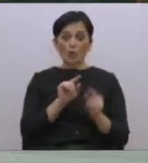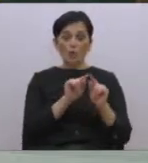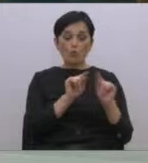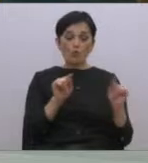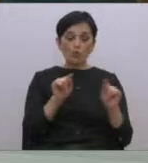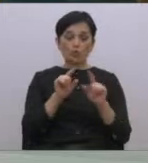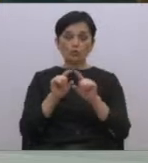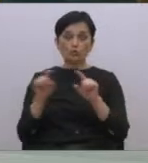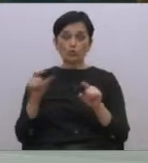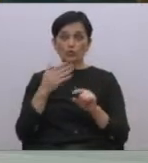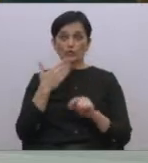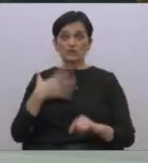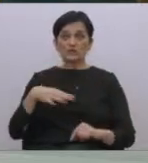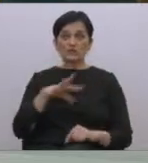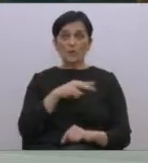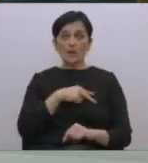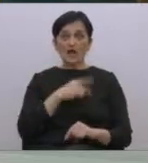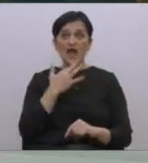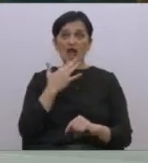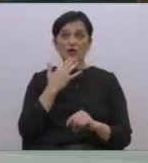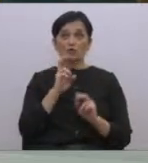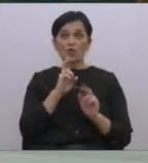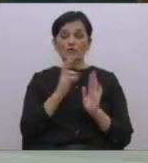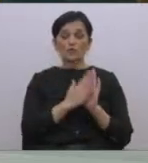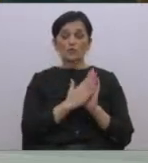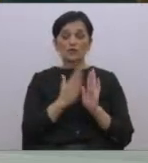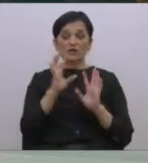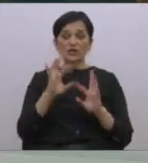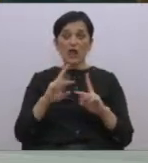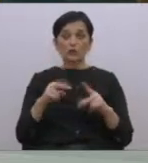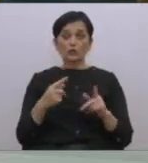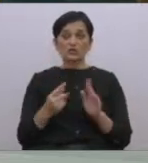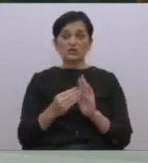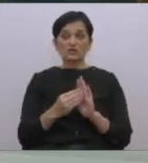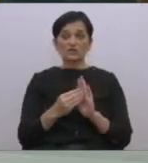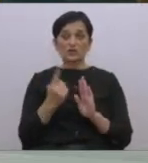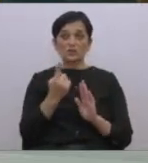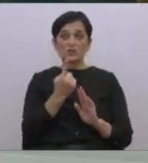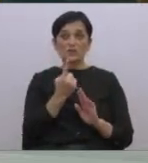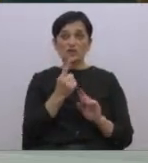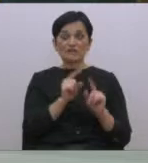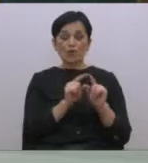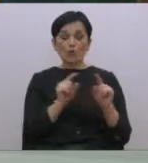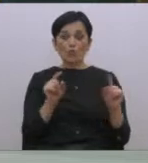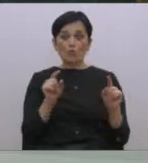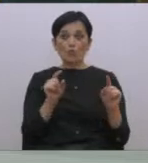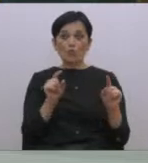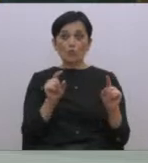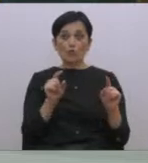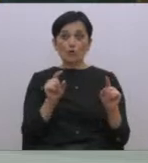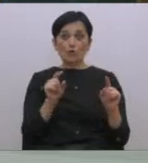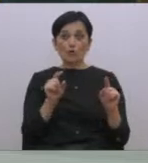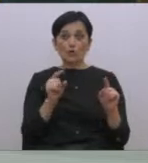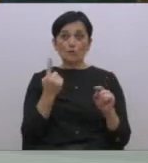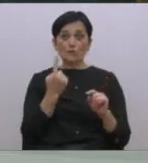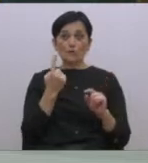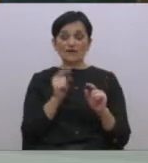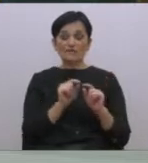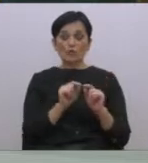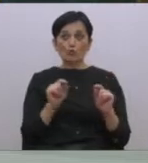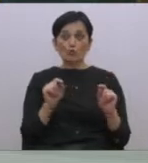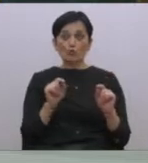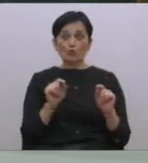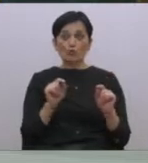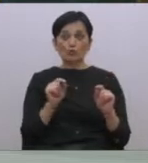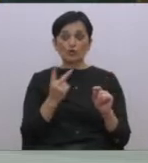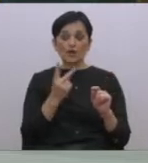არ არის. შემდეგი საქართველოს პარლამენტის ეროვნული ბიბლიოთეკის შესახებ კანონში ცვლილება პირველი მუხლის პირველ პუნქტთან